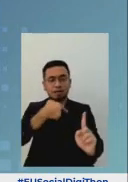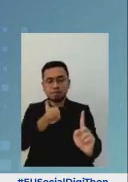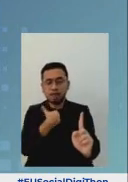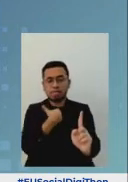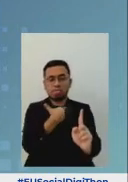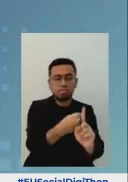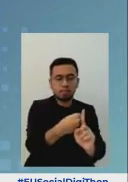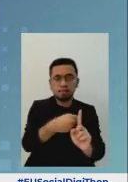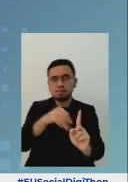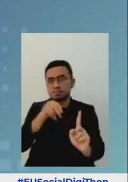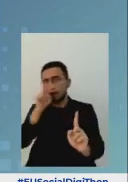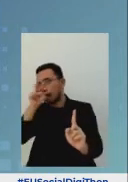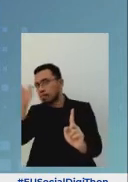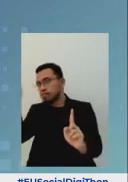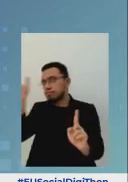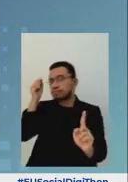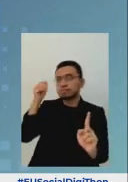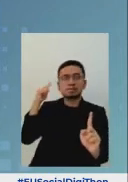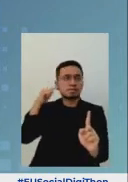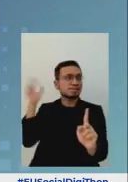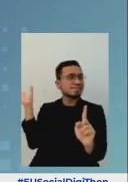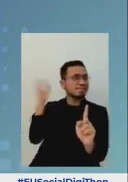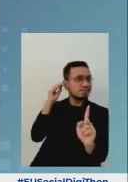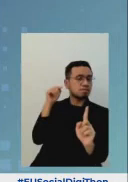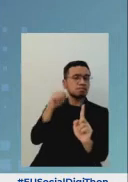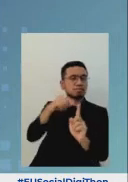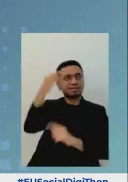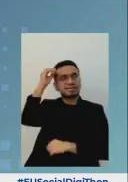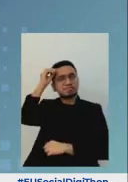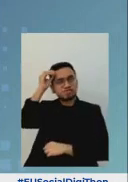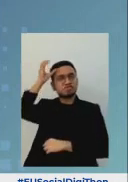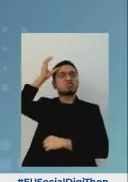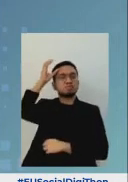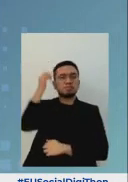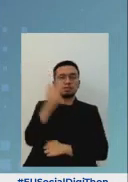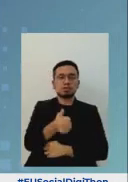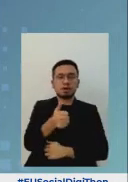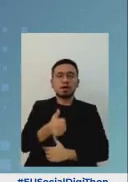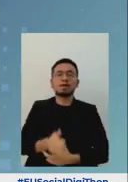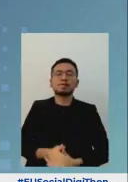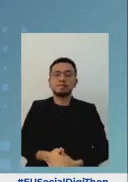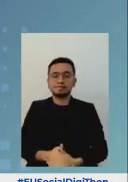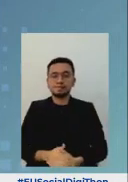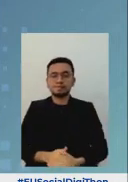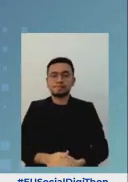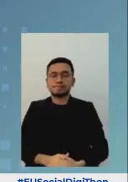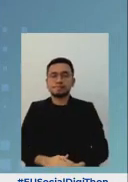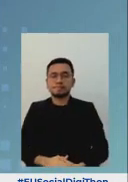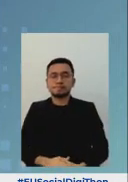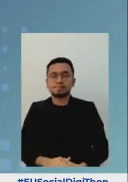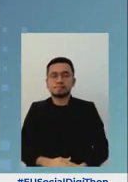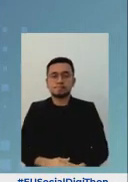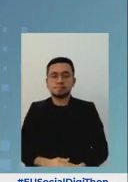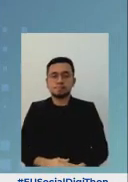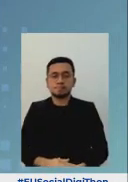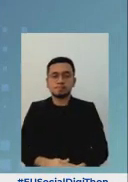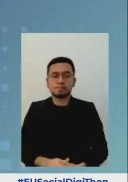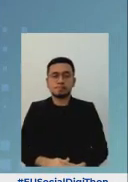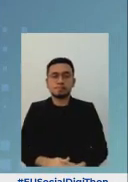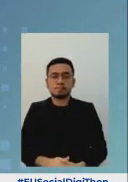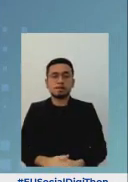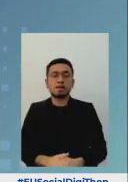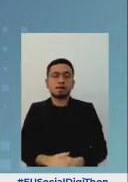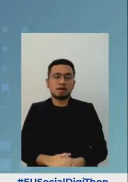keindahan. Sambil kita juga menyampaikan bahwa di luar sana tidak selalu juga seperti